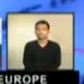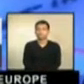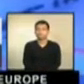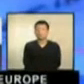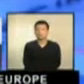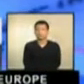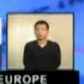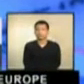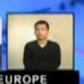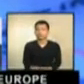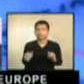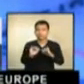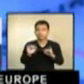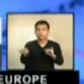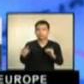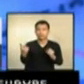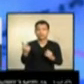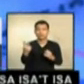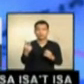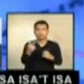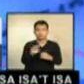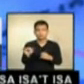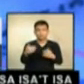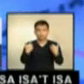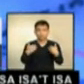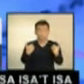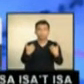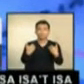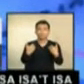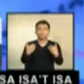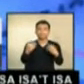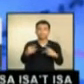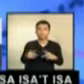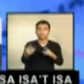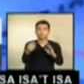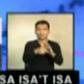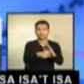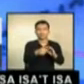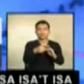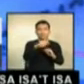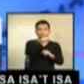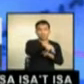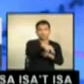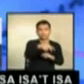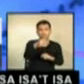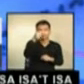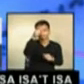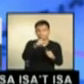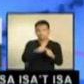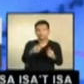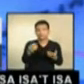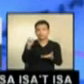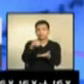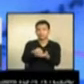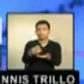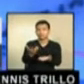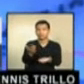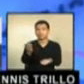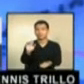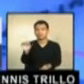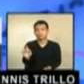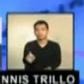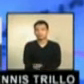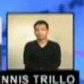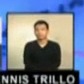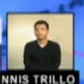sa inyong lugar na kung saan sangkot po ang dalawang minor de edad at ang suspect na po ay isang tambay? Natatanda niyo po ba o nakablatter po ba sa inyo yan, yung